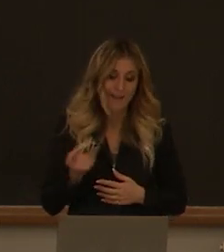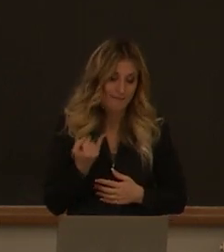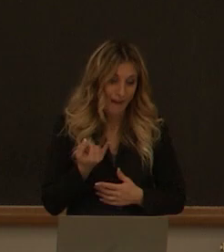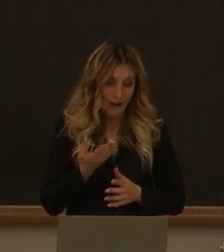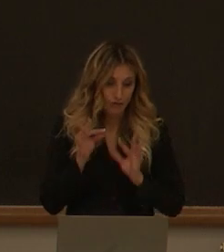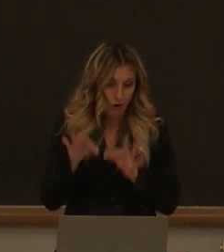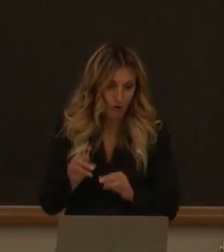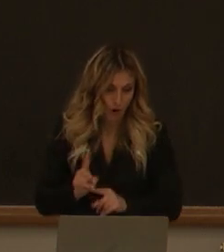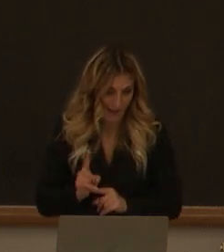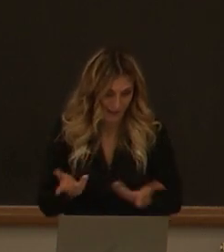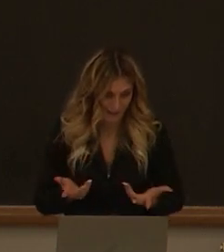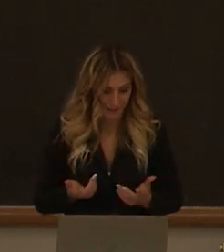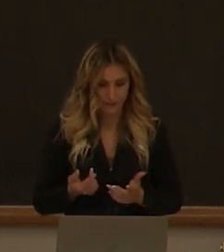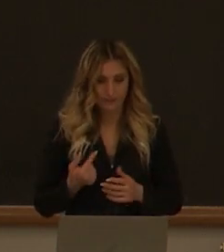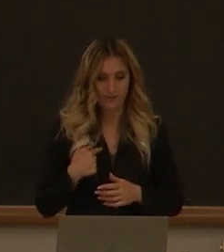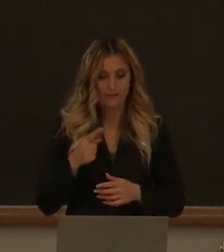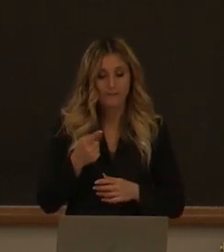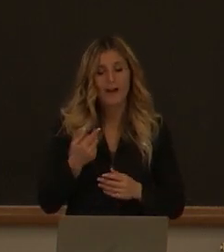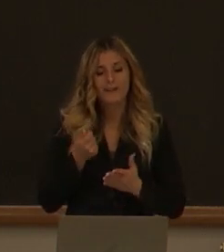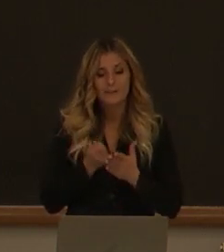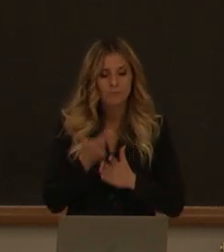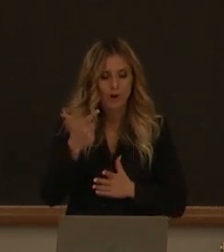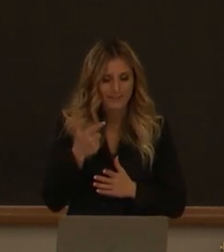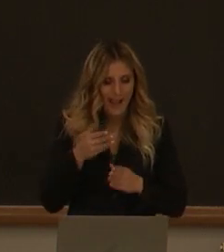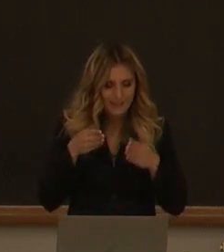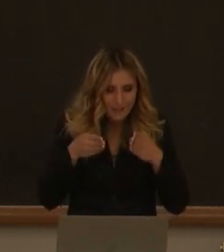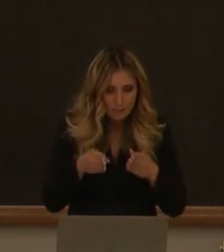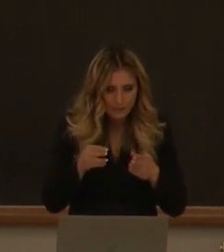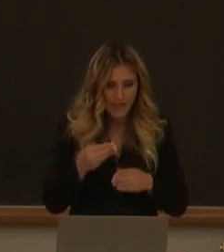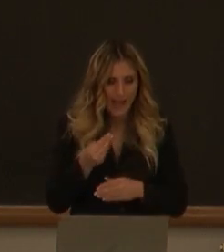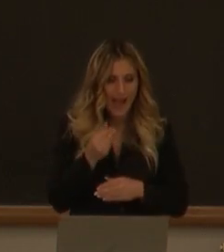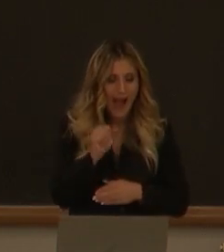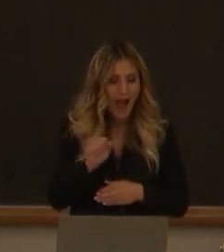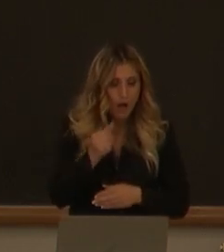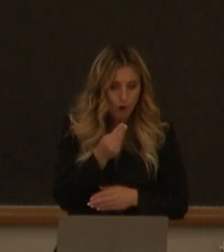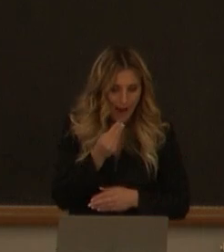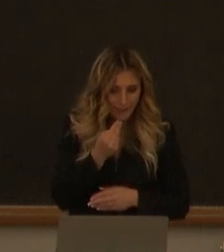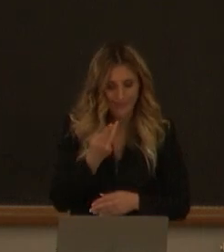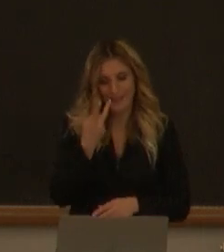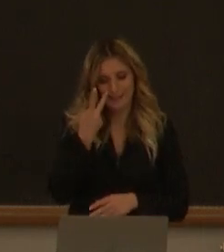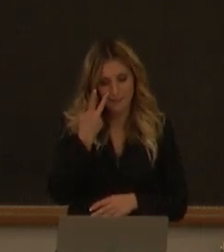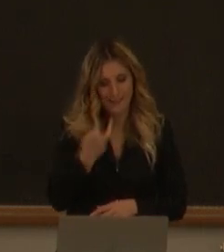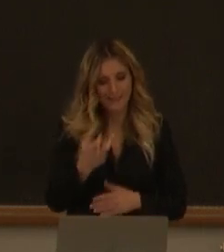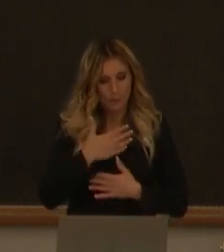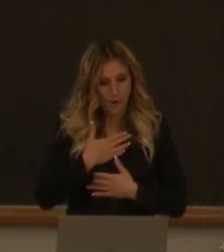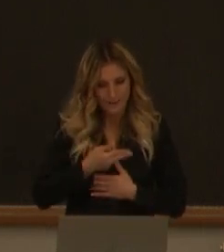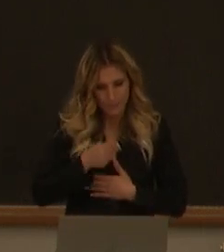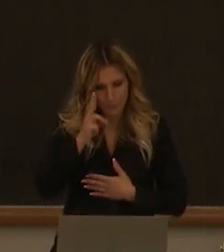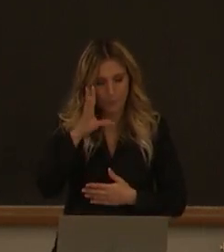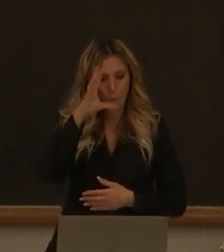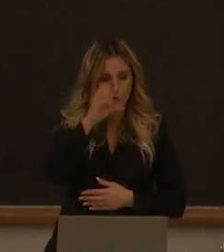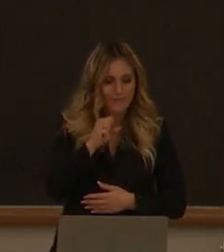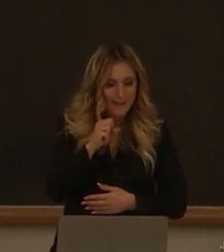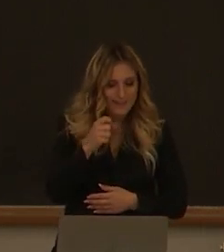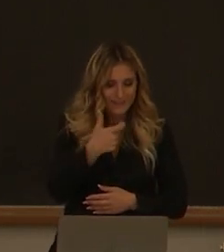termine. La cosa importante nel settore agroalimentare, ovviamente, che è quello che, se volete, riguarda un po' più da vicino all'Università di Teramo, la mia